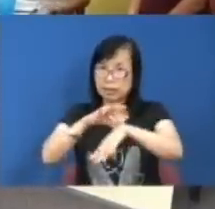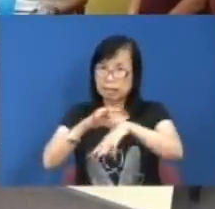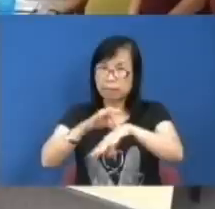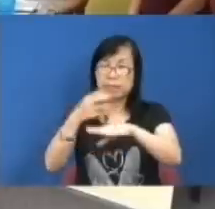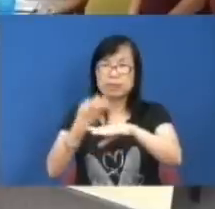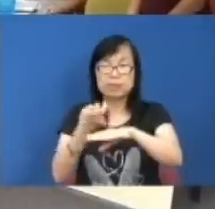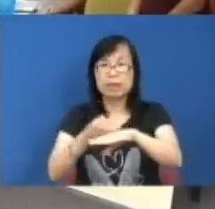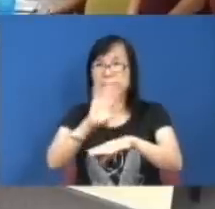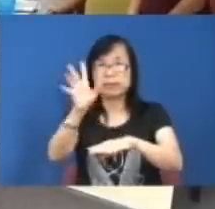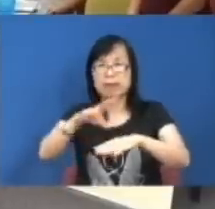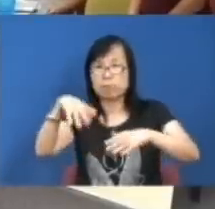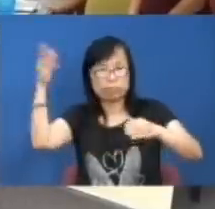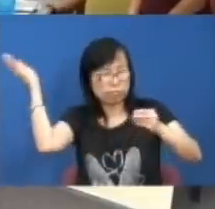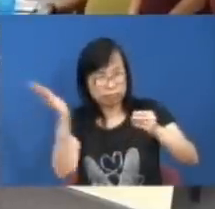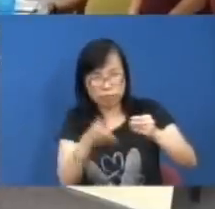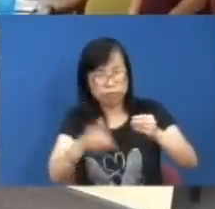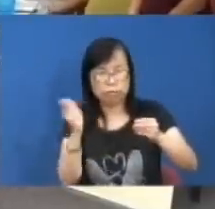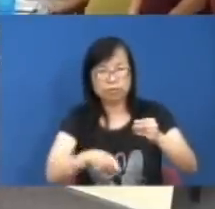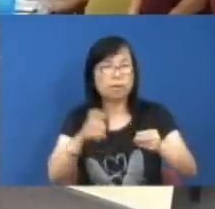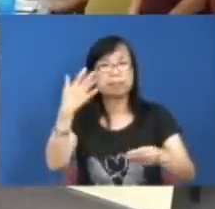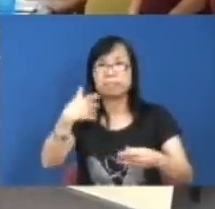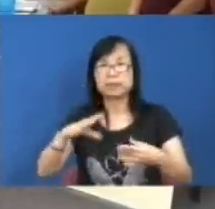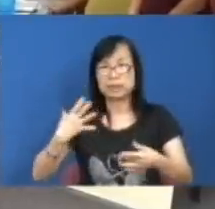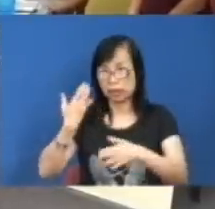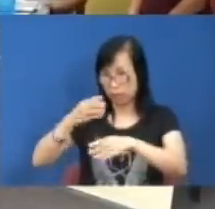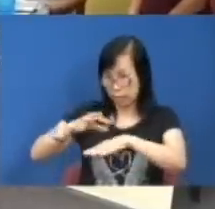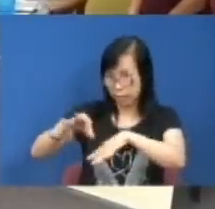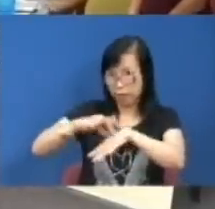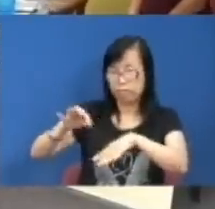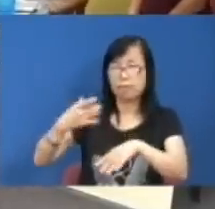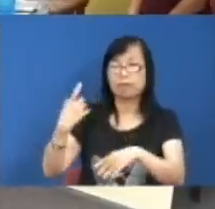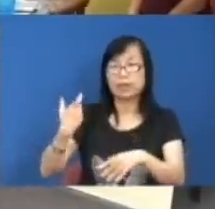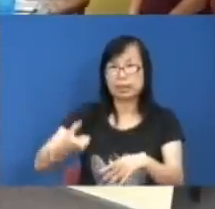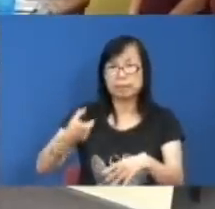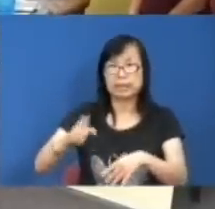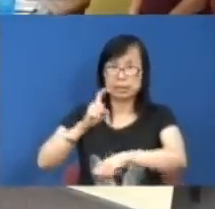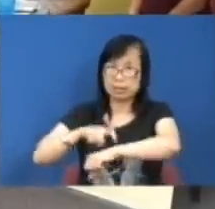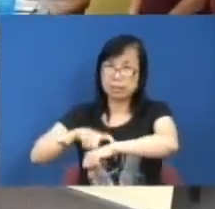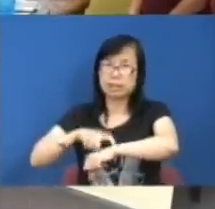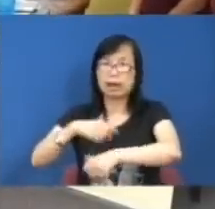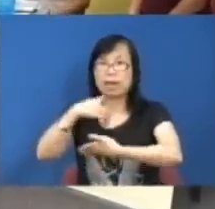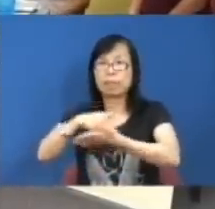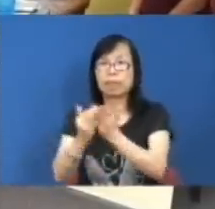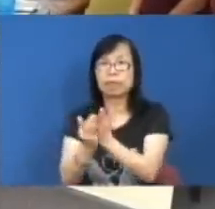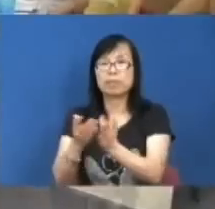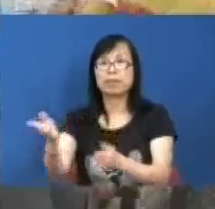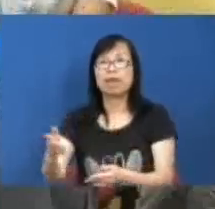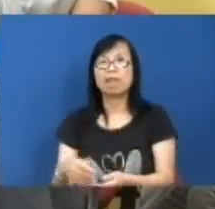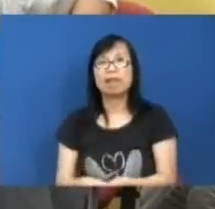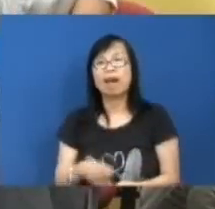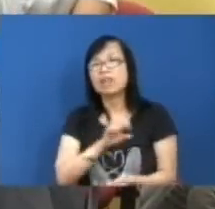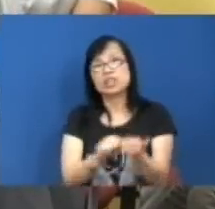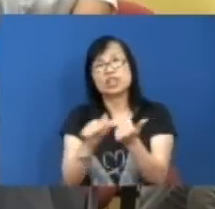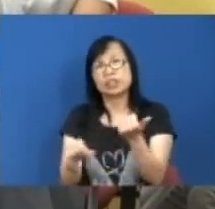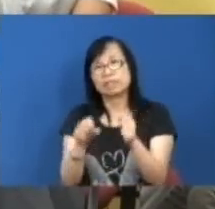做全面嘅拆裝，咁亦都慳翻好多嘅。時間啊、金錢啊，嗰、那個各方面嘅嘢 咯。咁啊，議員呢個你大力推廣